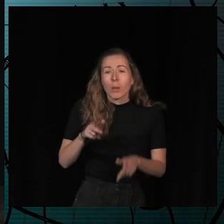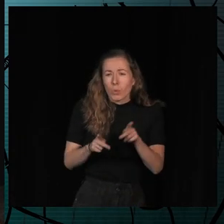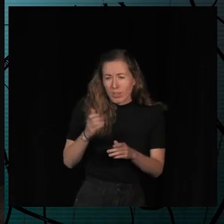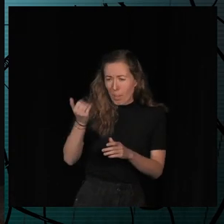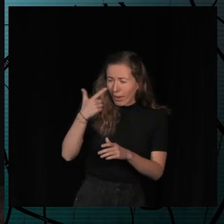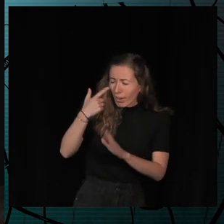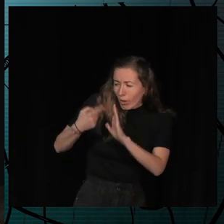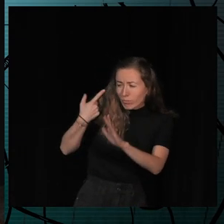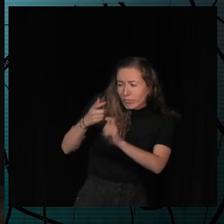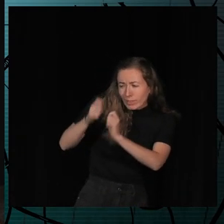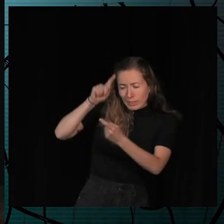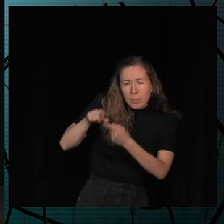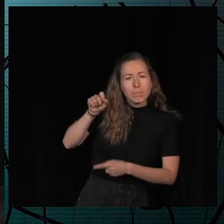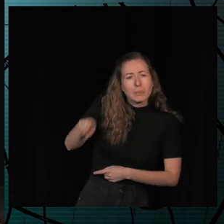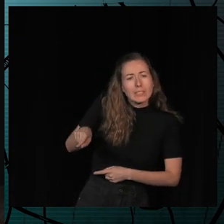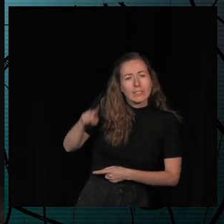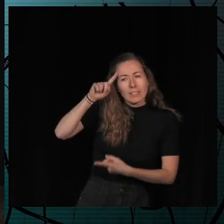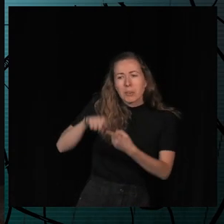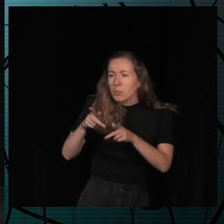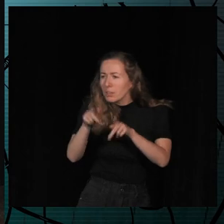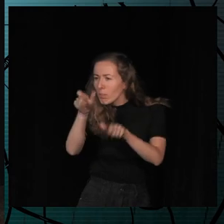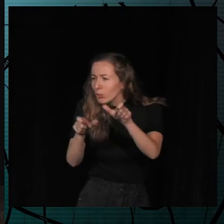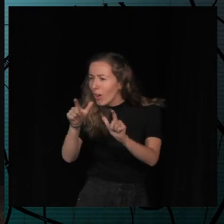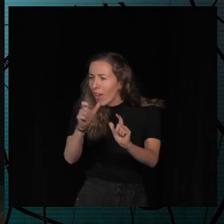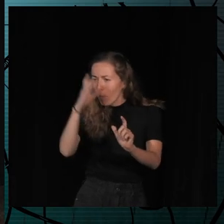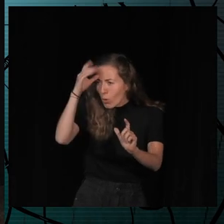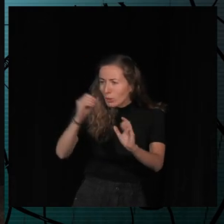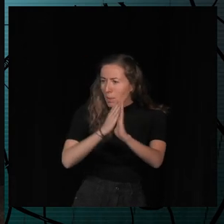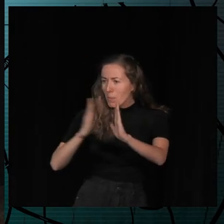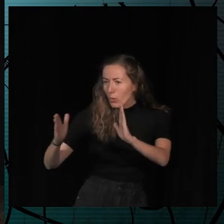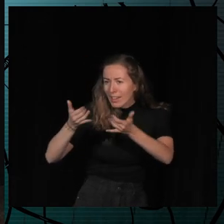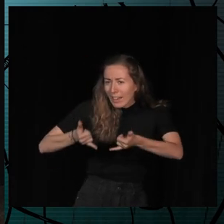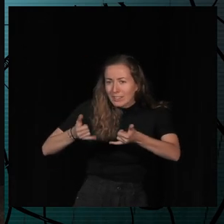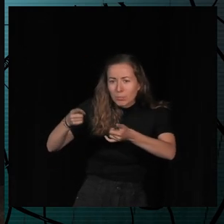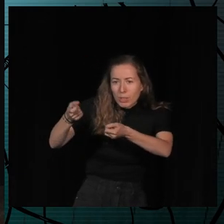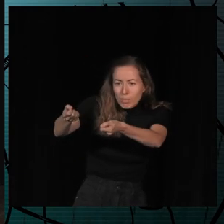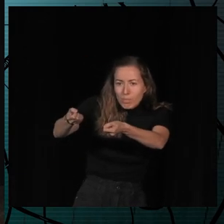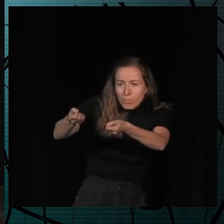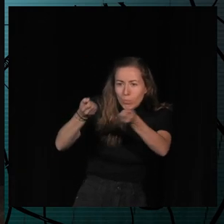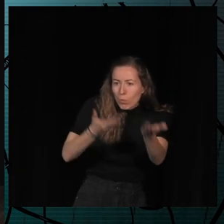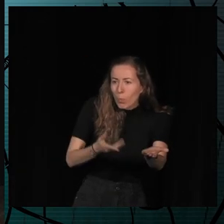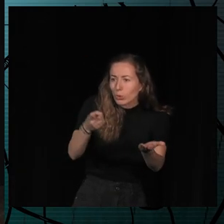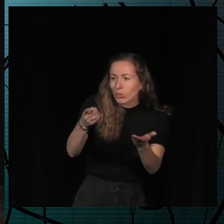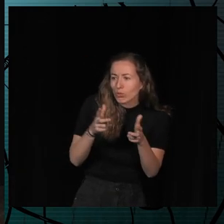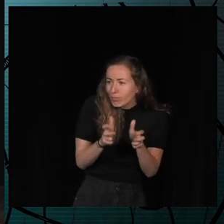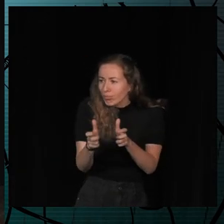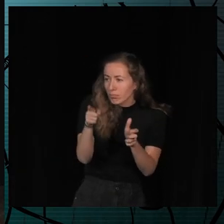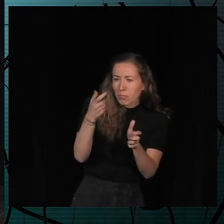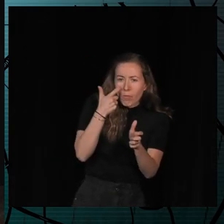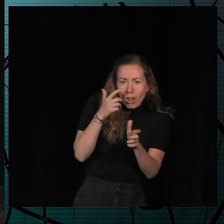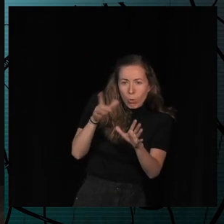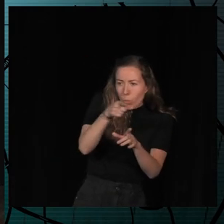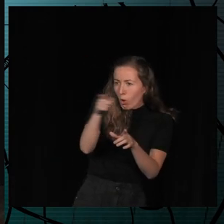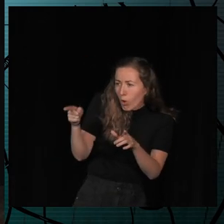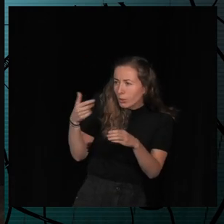dont s'il y a des des bibliothécaires dans la salle qui qui propose du jeu du jeu vidéo justement pour voir comment comment